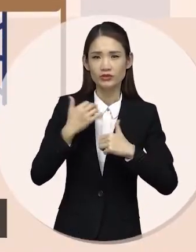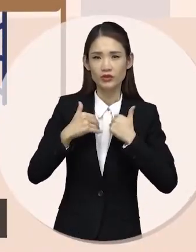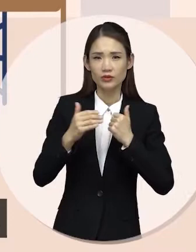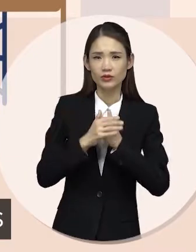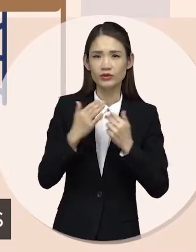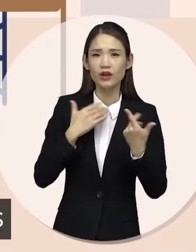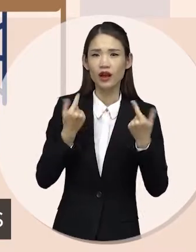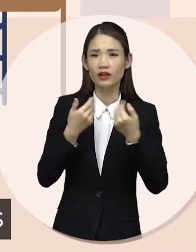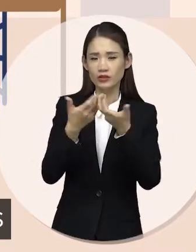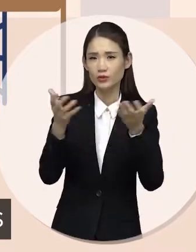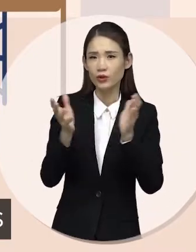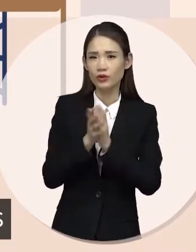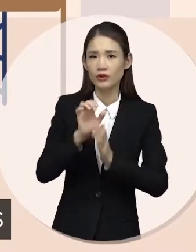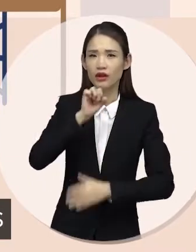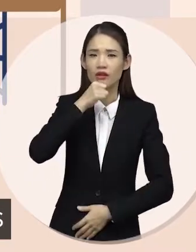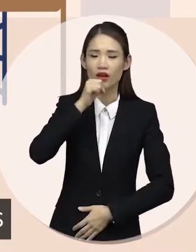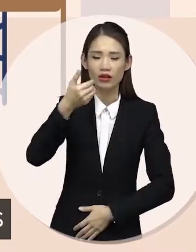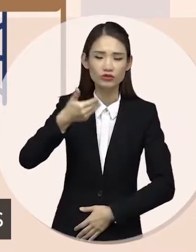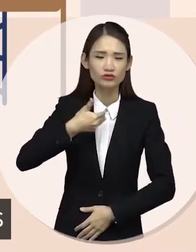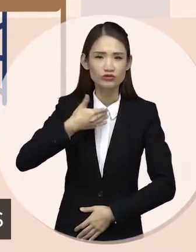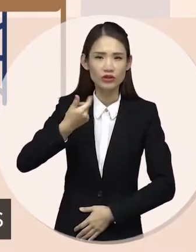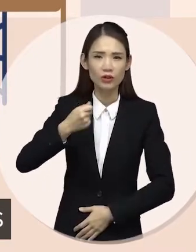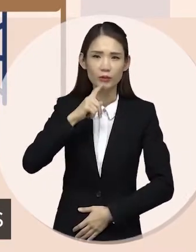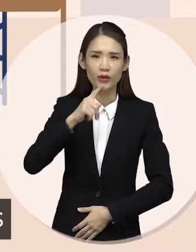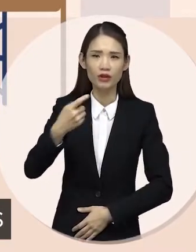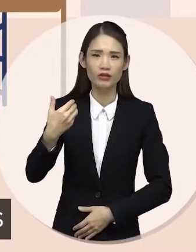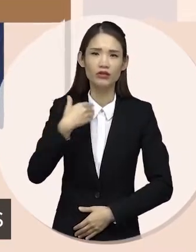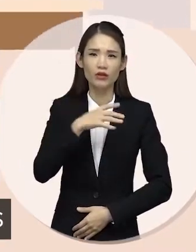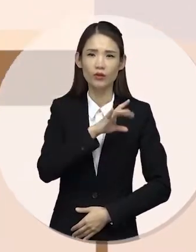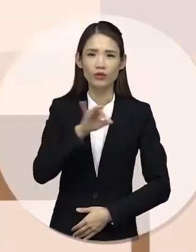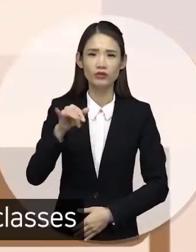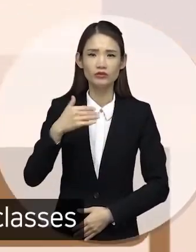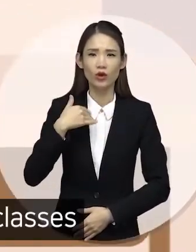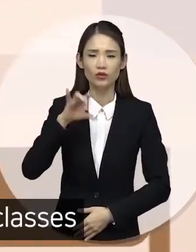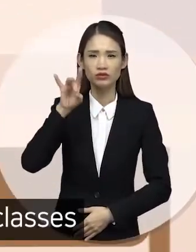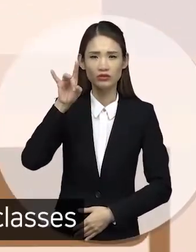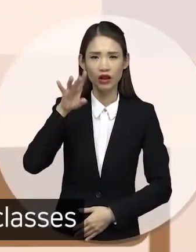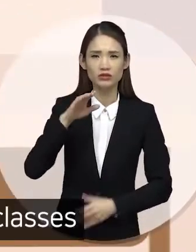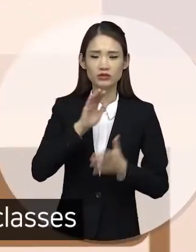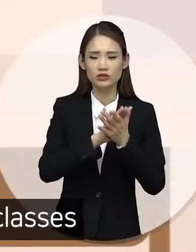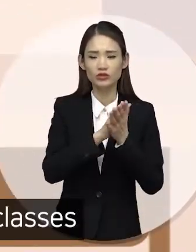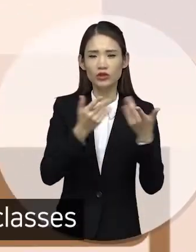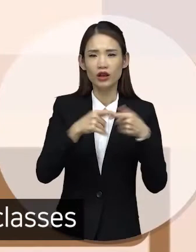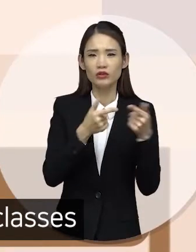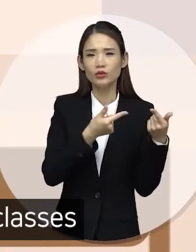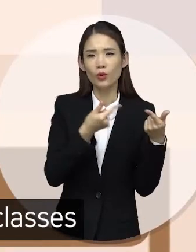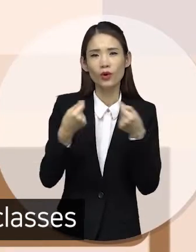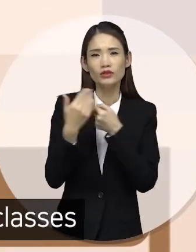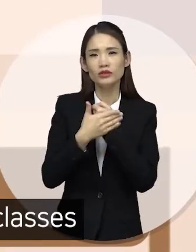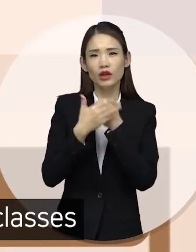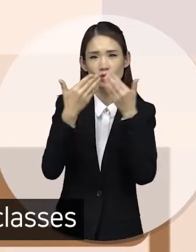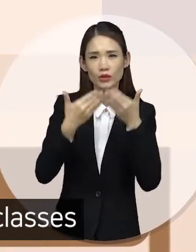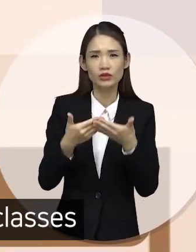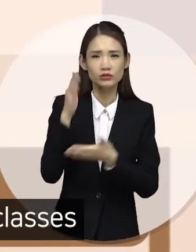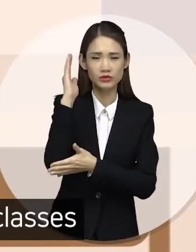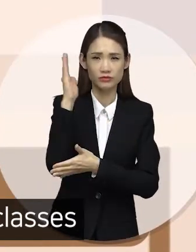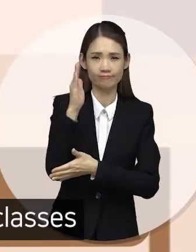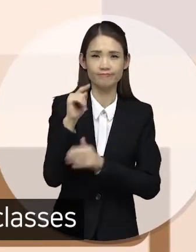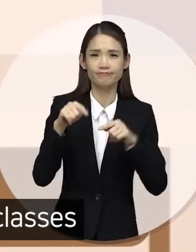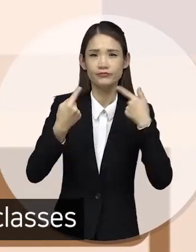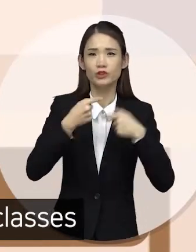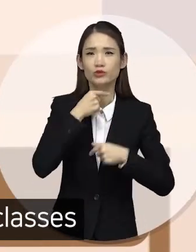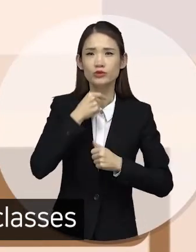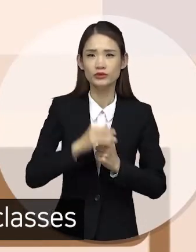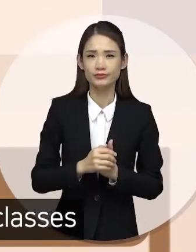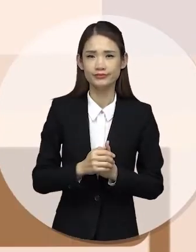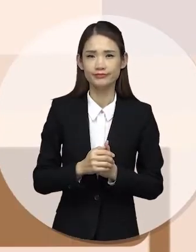되어 저와 같은 조를 하면 가산점을 준다는 말도 합니다. 저는 단지 친구들과 동등한 대우를 받으며 수업을 듣고